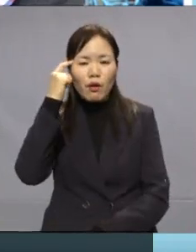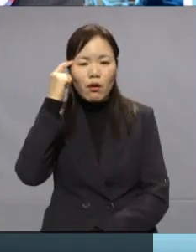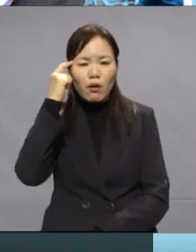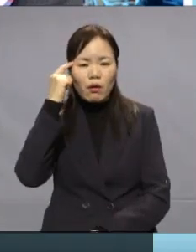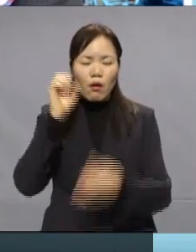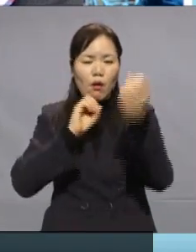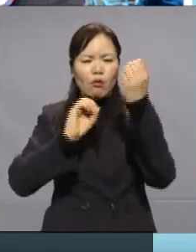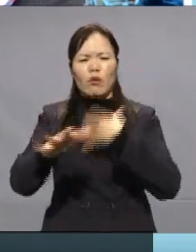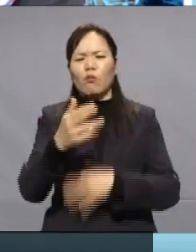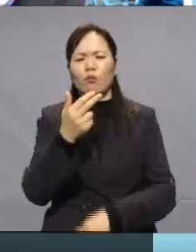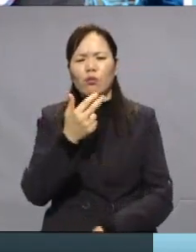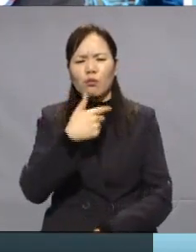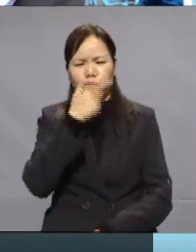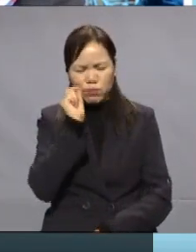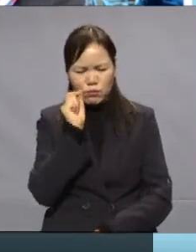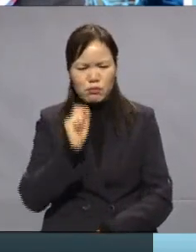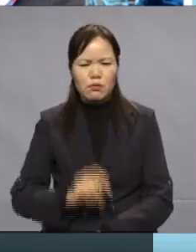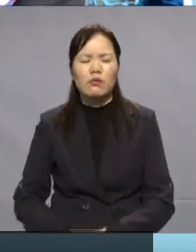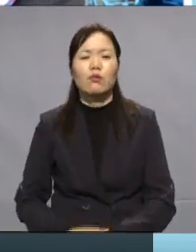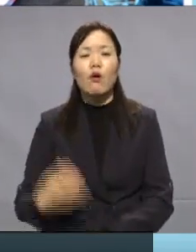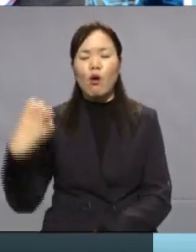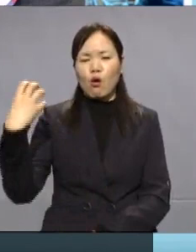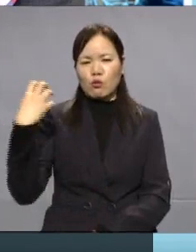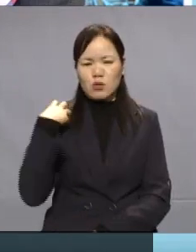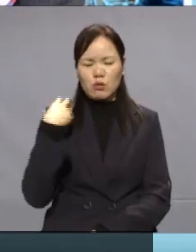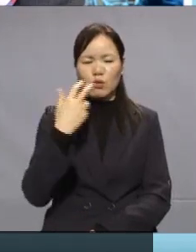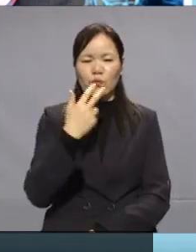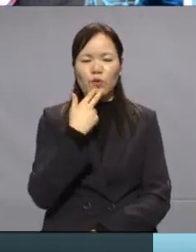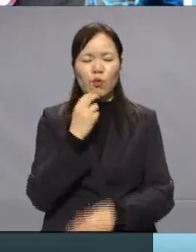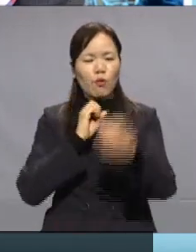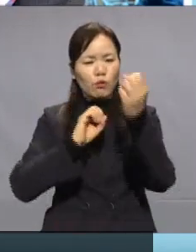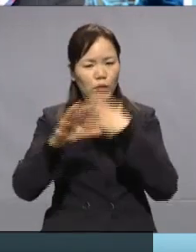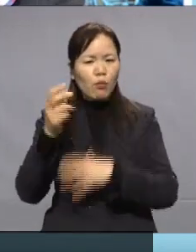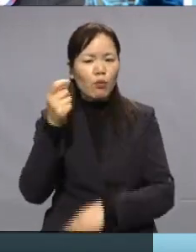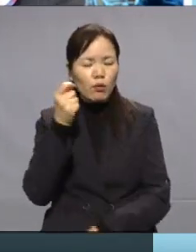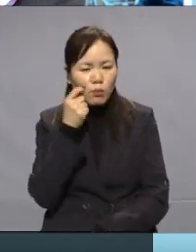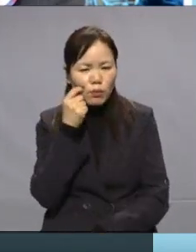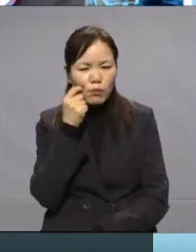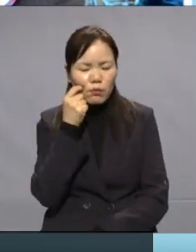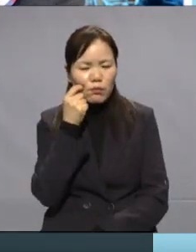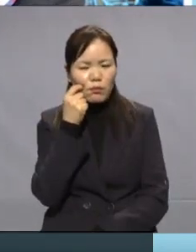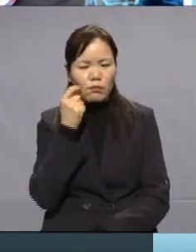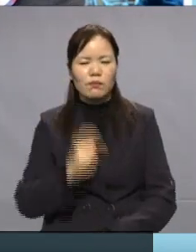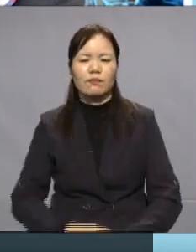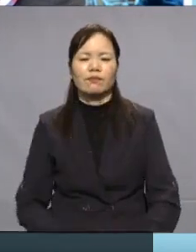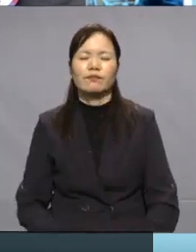내놓고 있지 못해요 그러면 책임도 못 그리고 답변도 못 내놓으면 왜